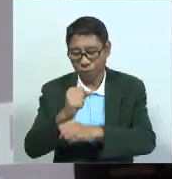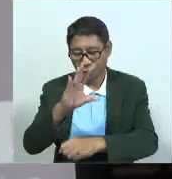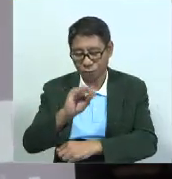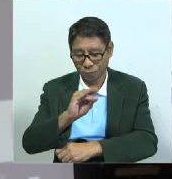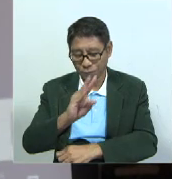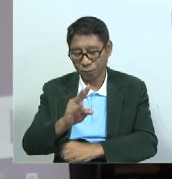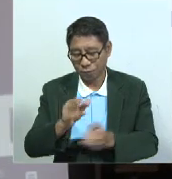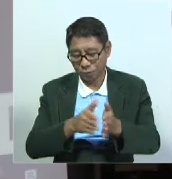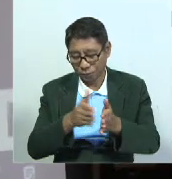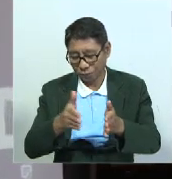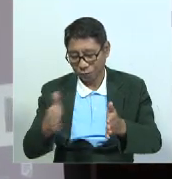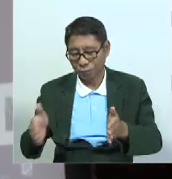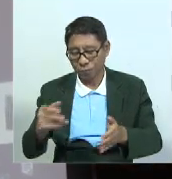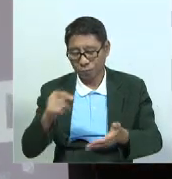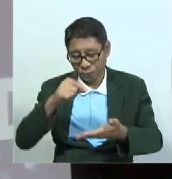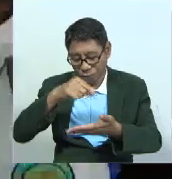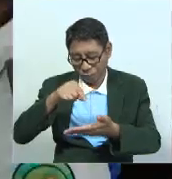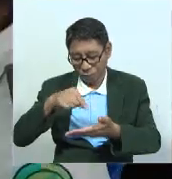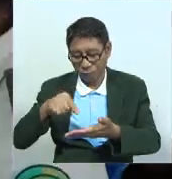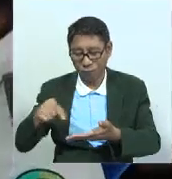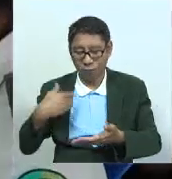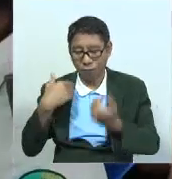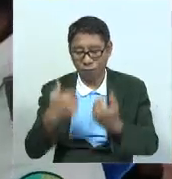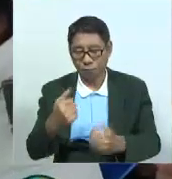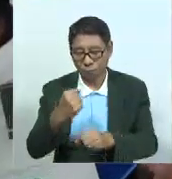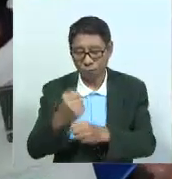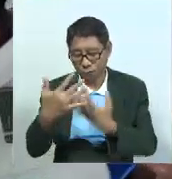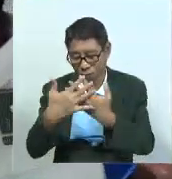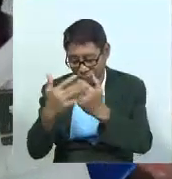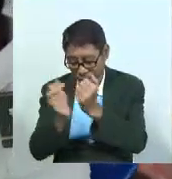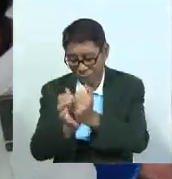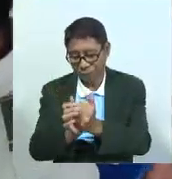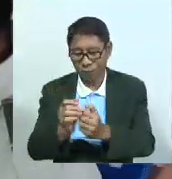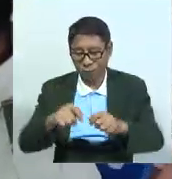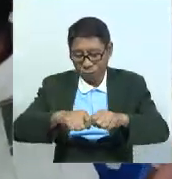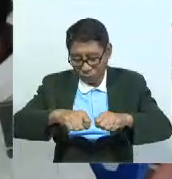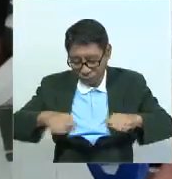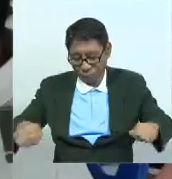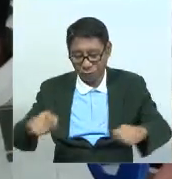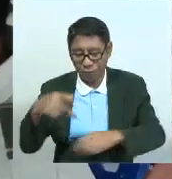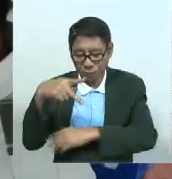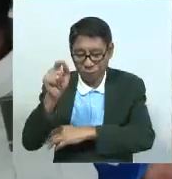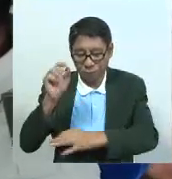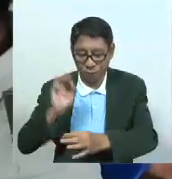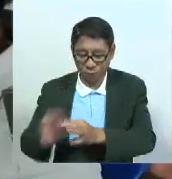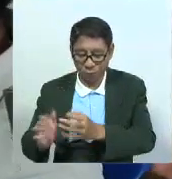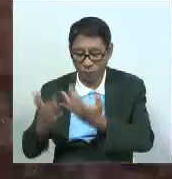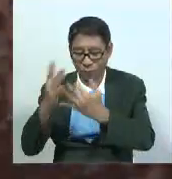ครับเพื่อไปใช้ประกอบการลงตรวจสอบและดำเนินคดีทำการสำรวจรังวัดพื้นที่ป่าที่เกิดไฟไหม้ใน